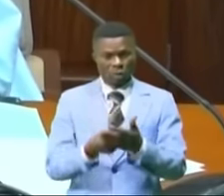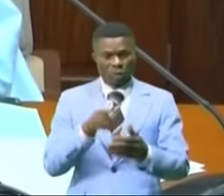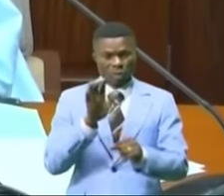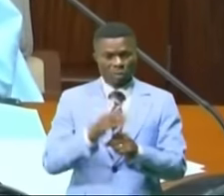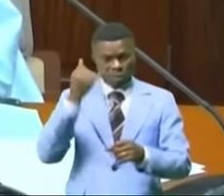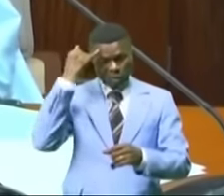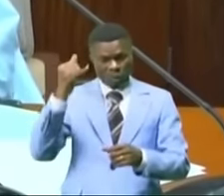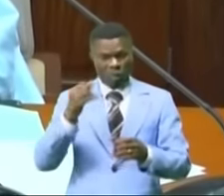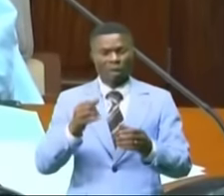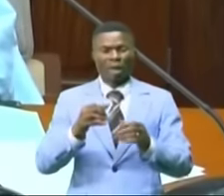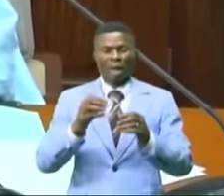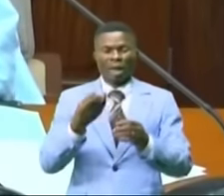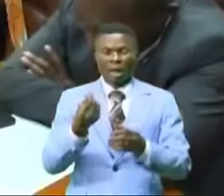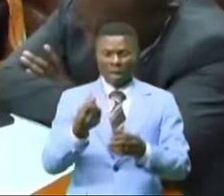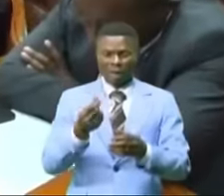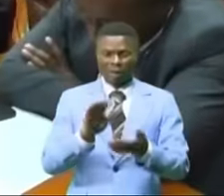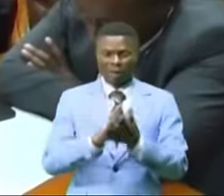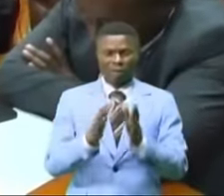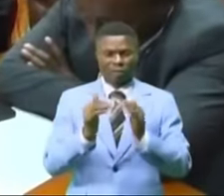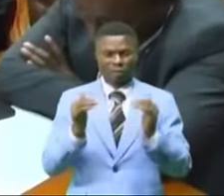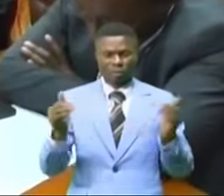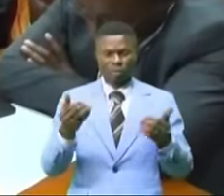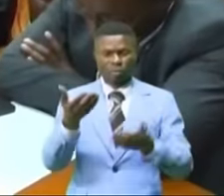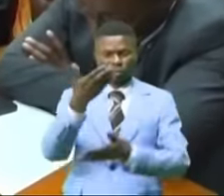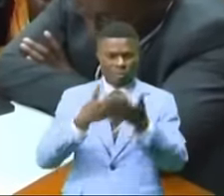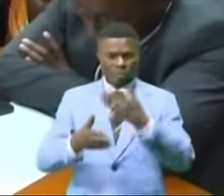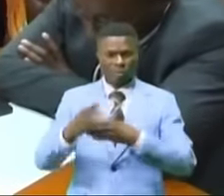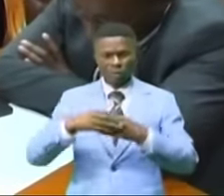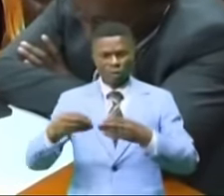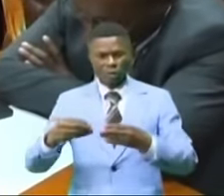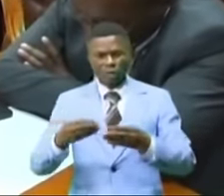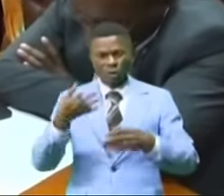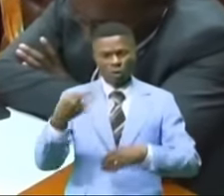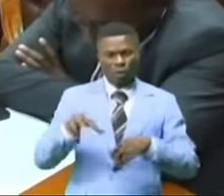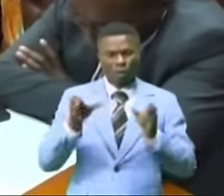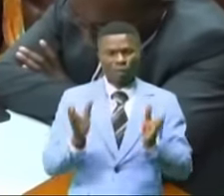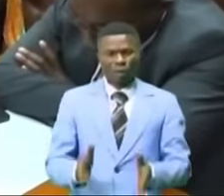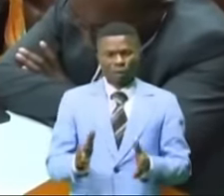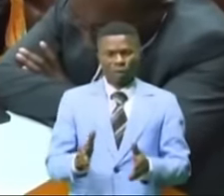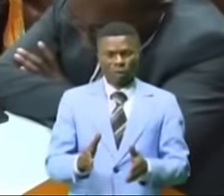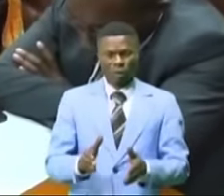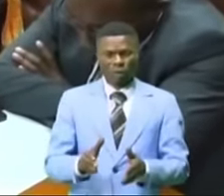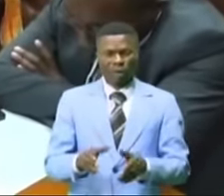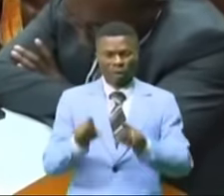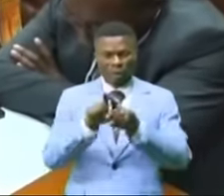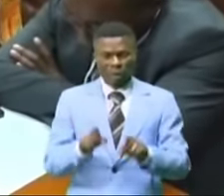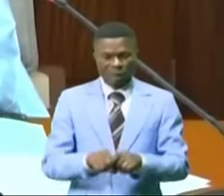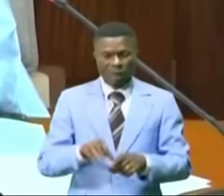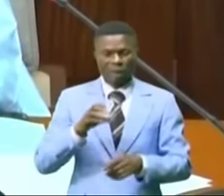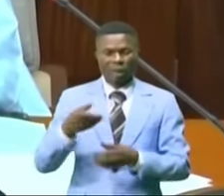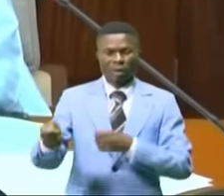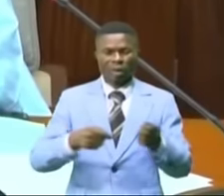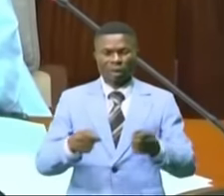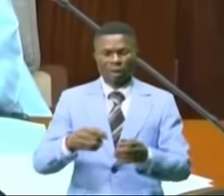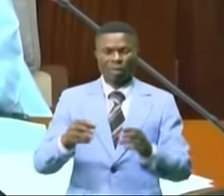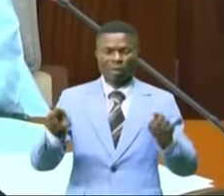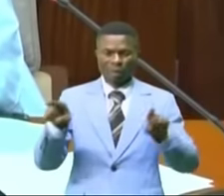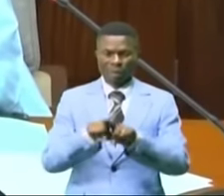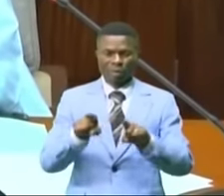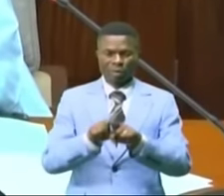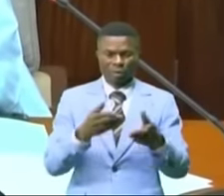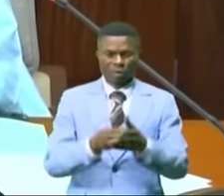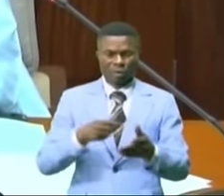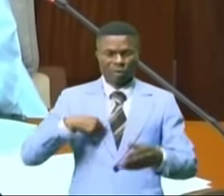tendance à la stabilité au niveau du taux de change, que ce soit sur le marché interbancaire que sur le marché parallèle.